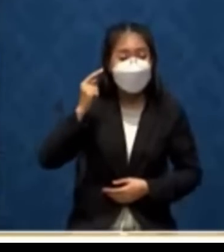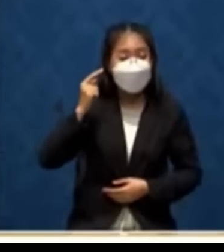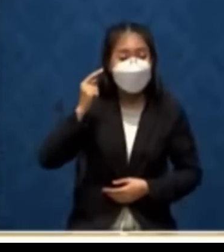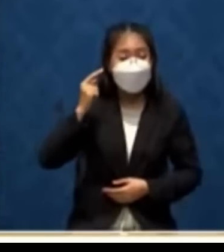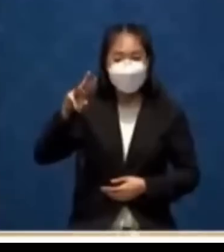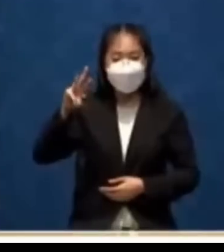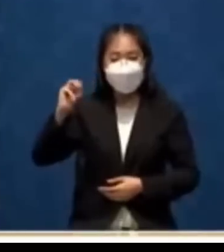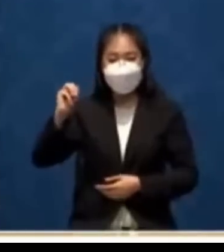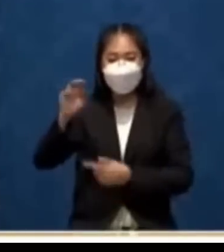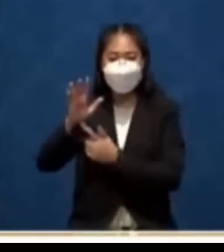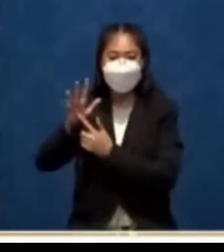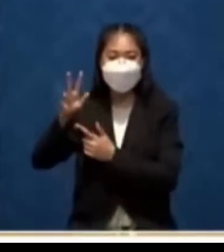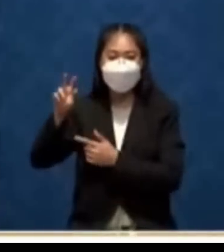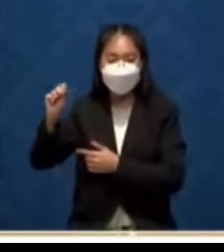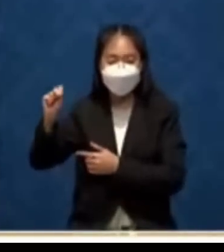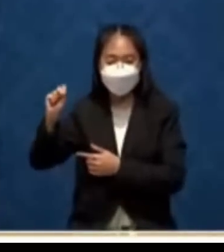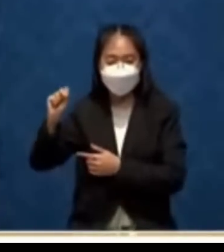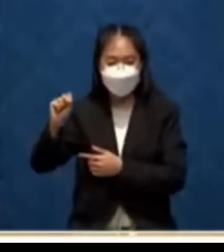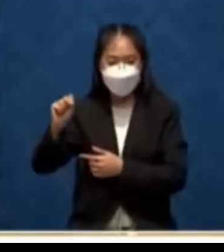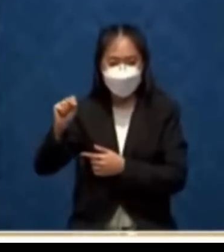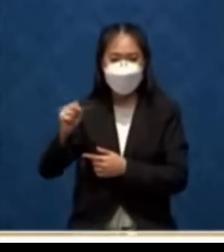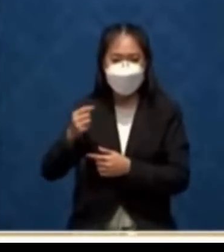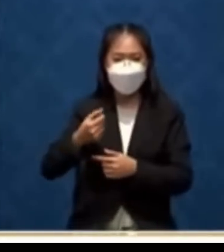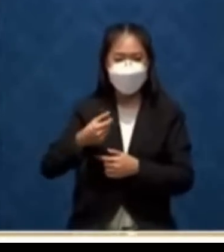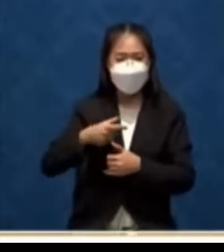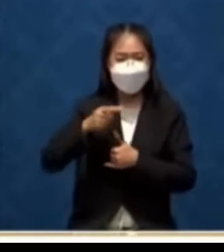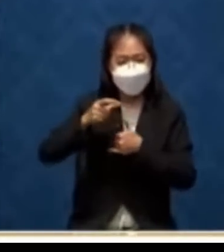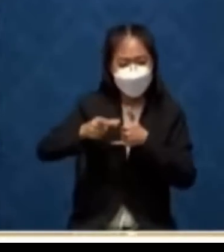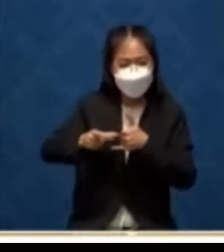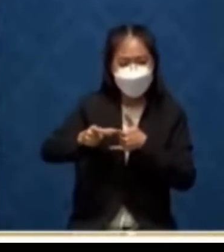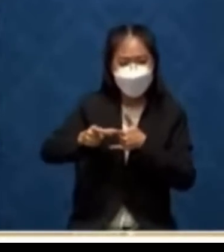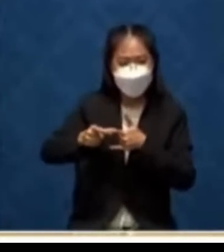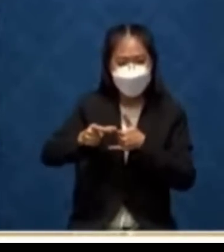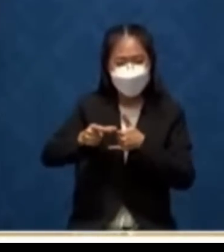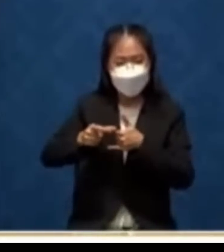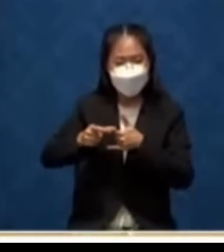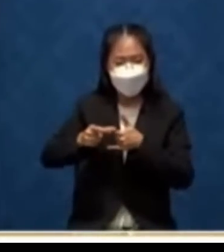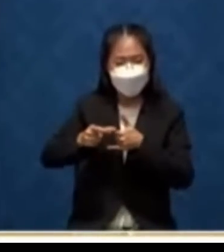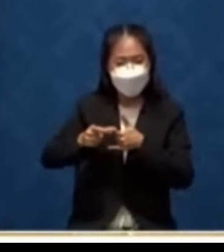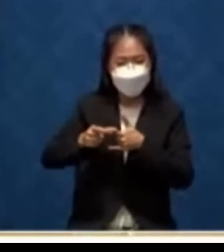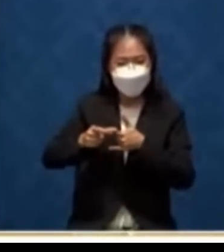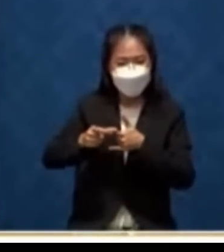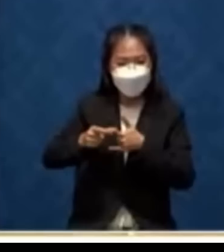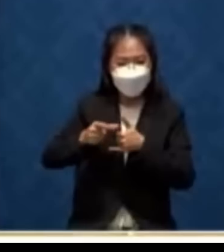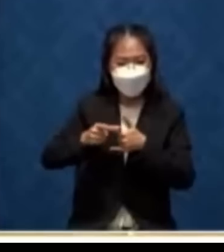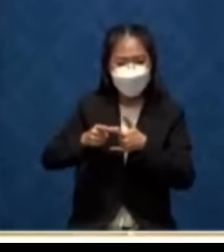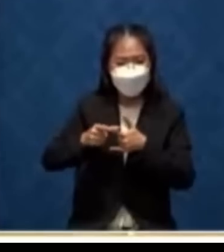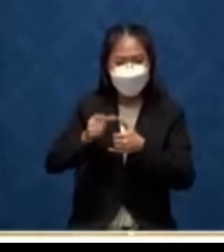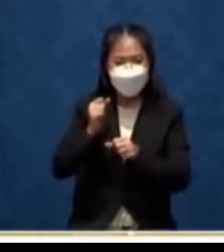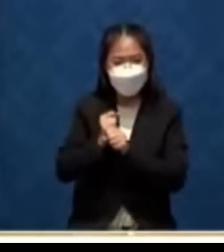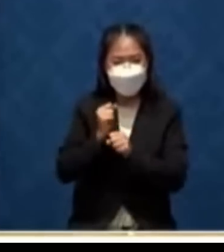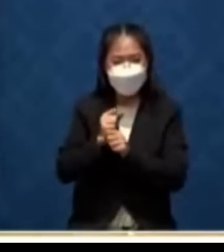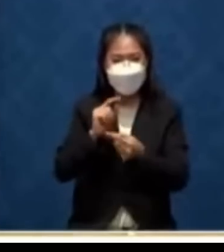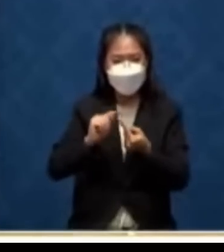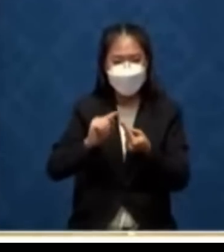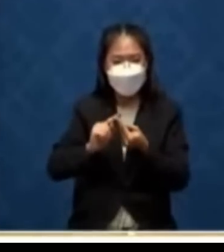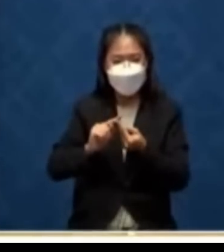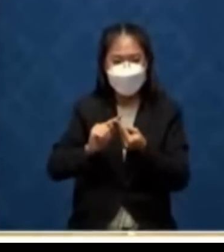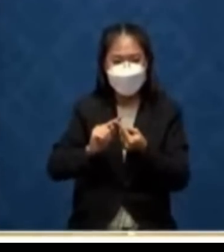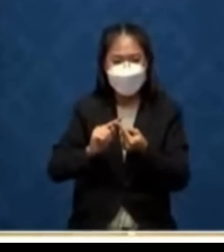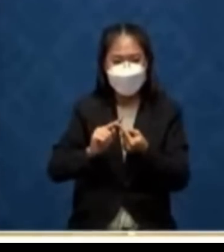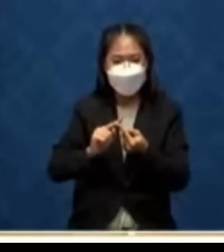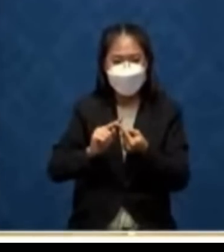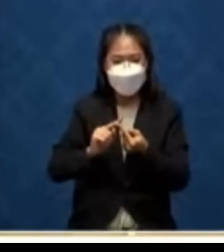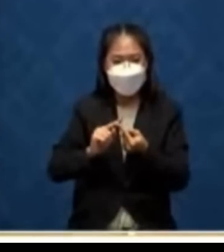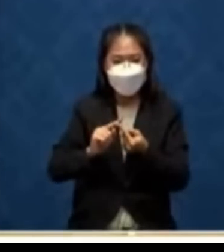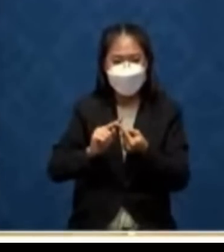นครับดำอีกหลายส่วนแต่มีขาวอยู่อย่างเดียวคือแป้งครับ